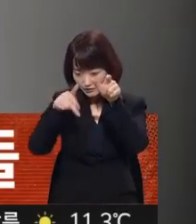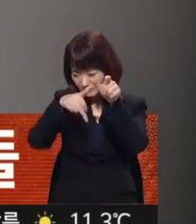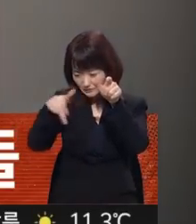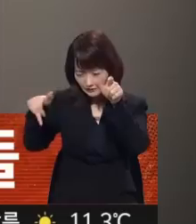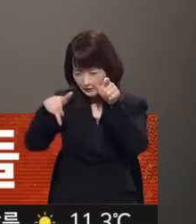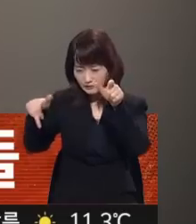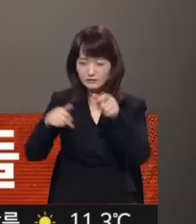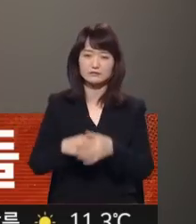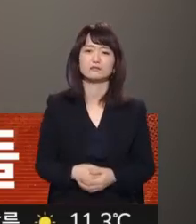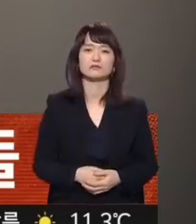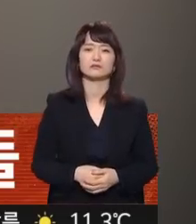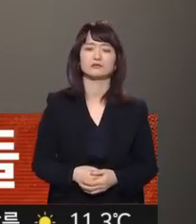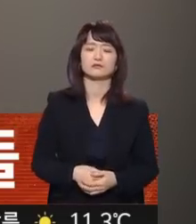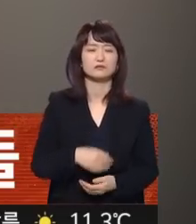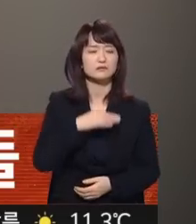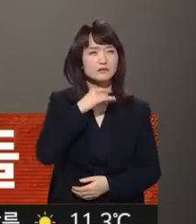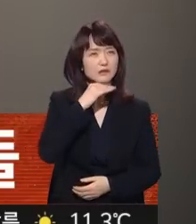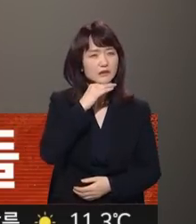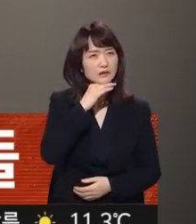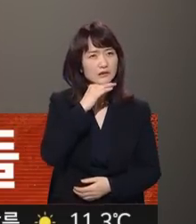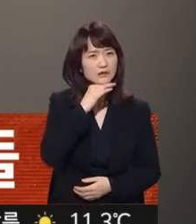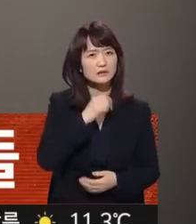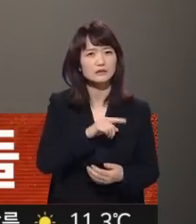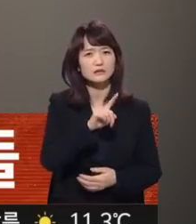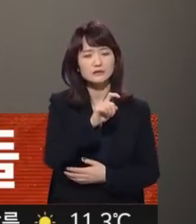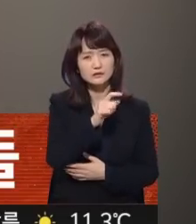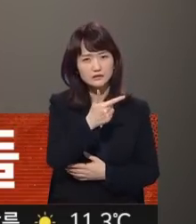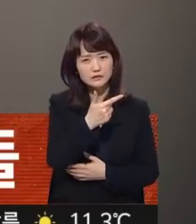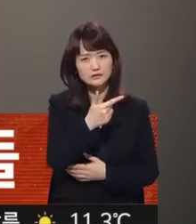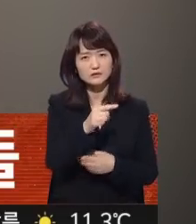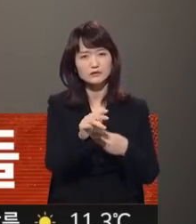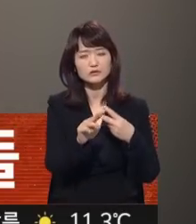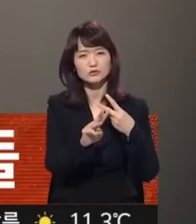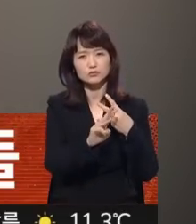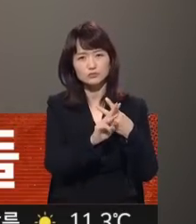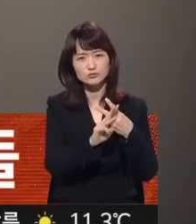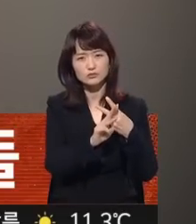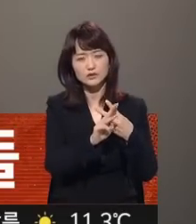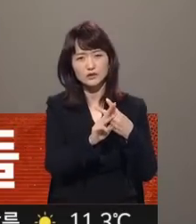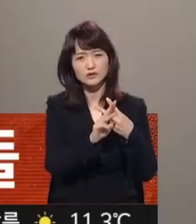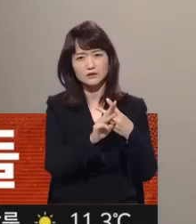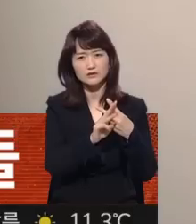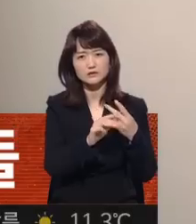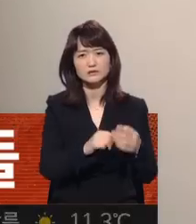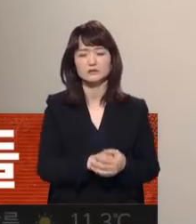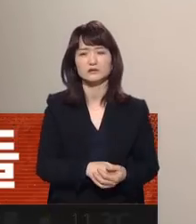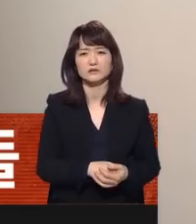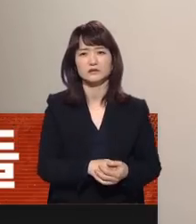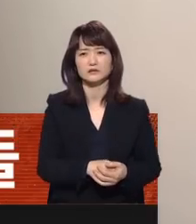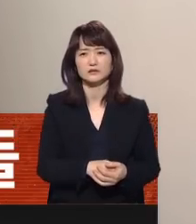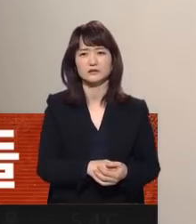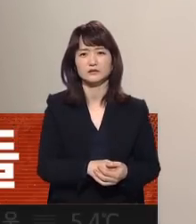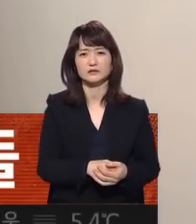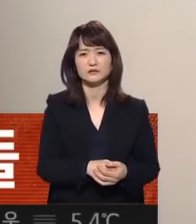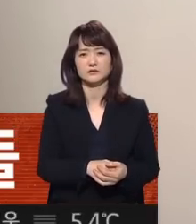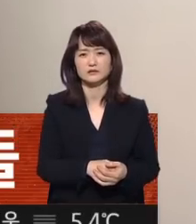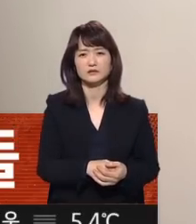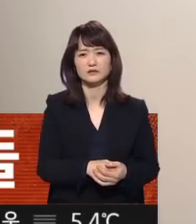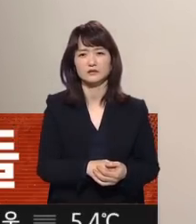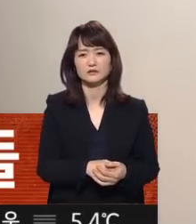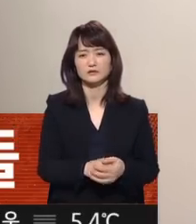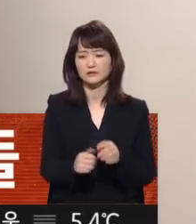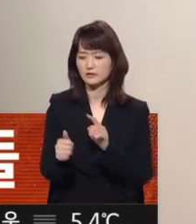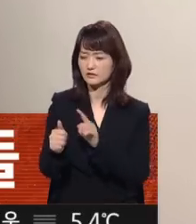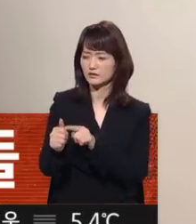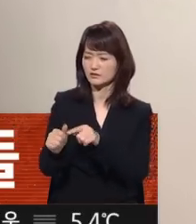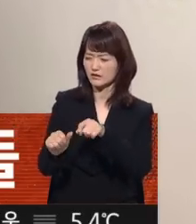동급생들한테 막 거의 협박을 당해가지고 옷 벗김을 당하고 있는데 그걸 보면서 애들이